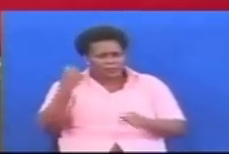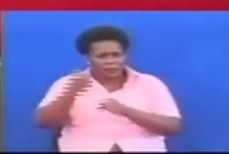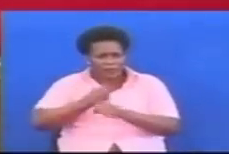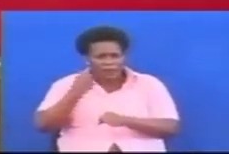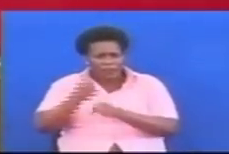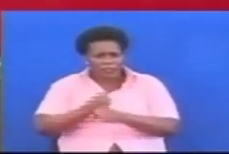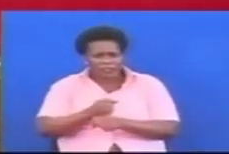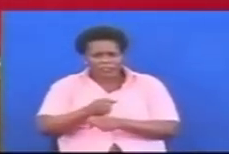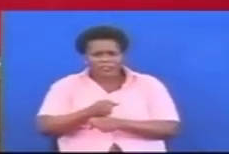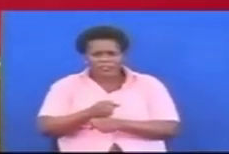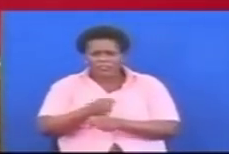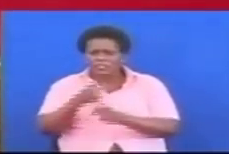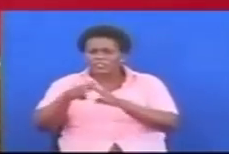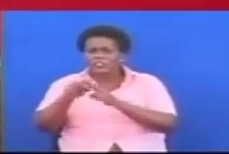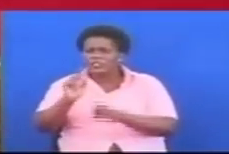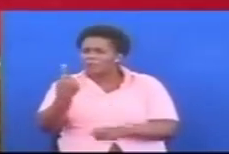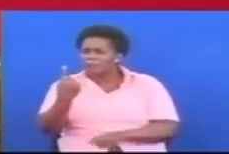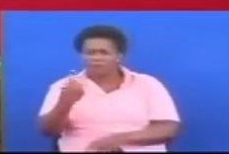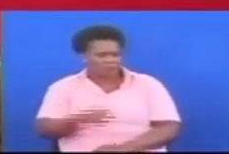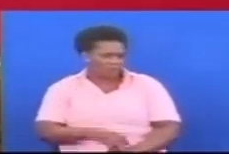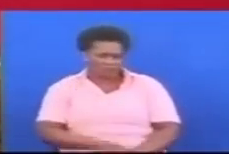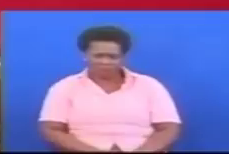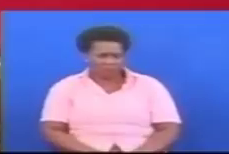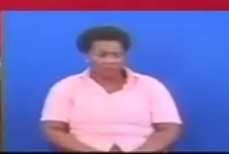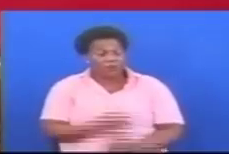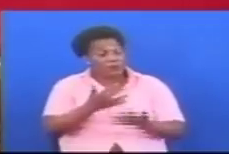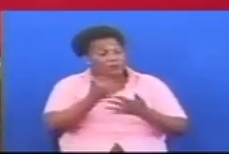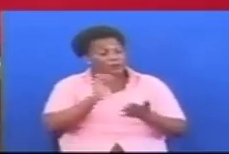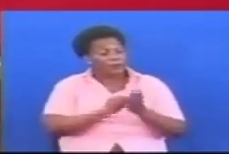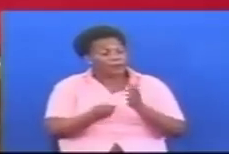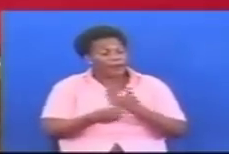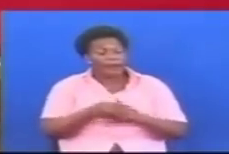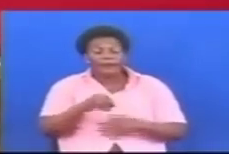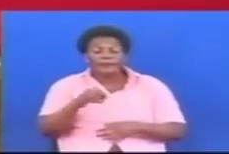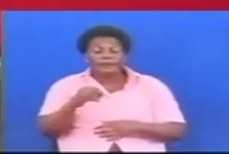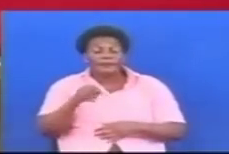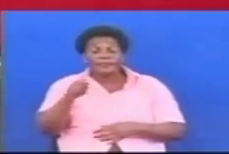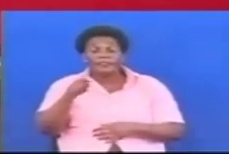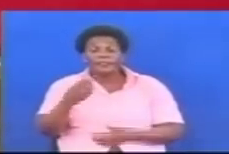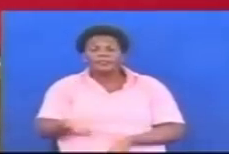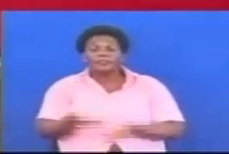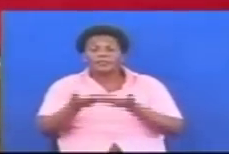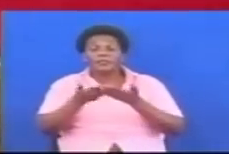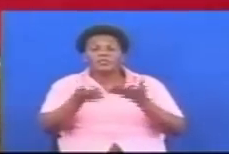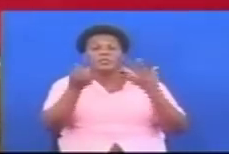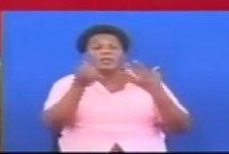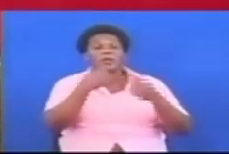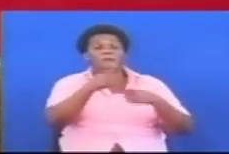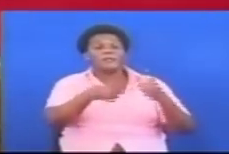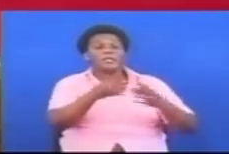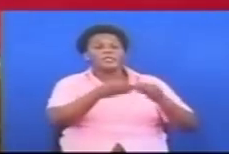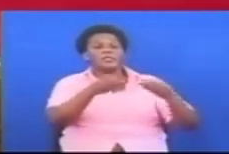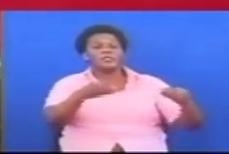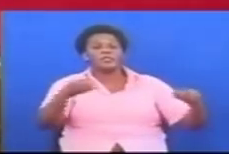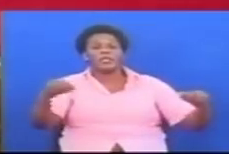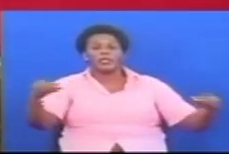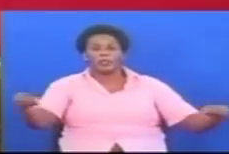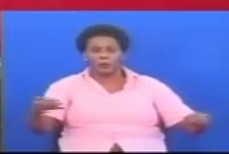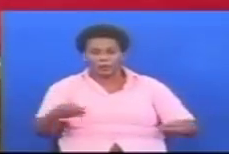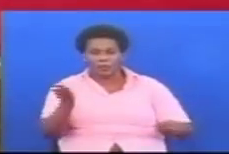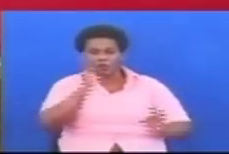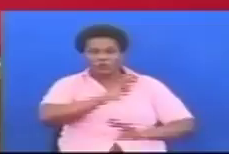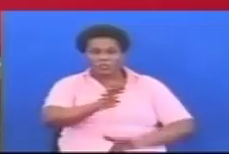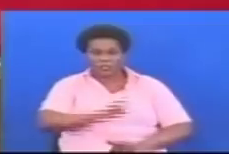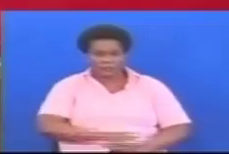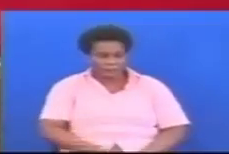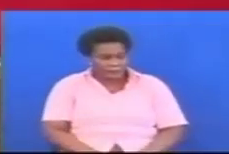mkandarasi mmoja, kwani hali hii imedhihirisha kuchelewa kwa miradi kikamilifu kwa wakati.